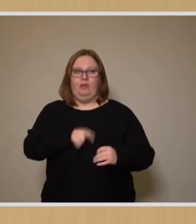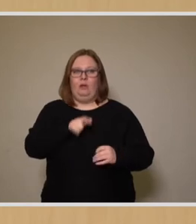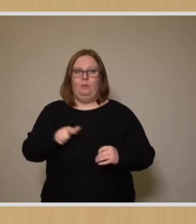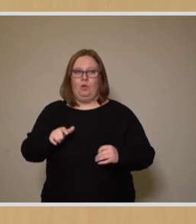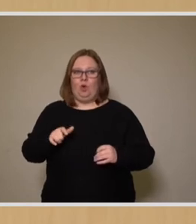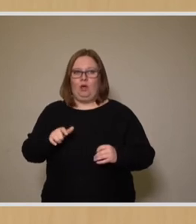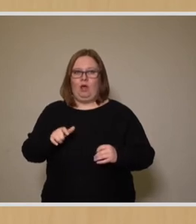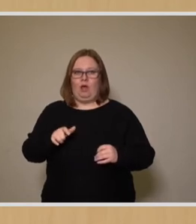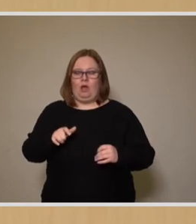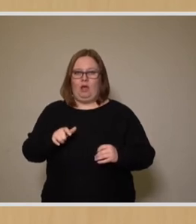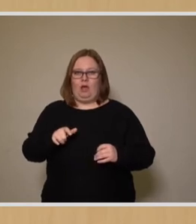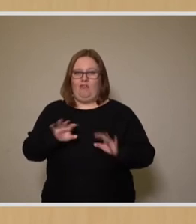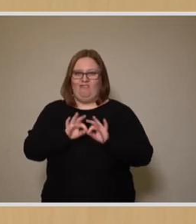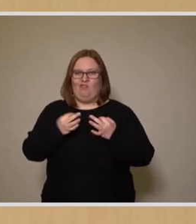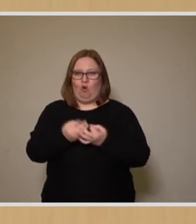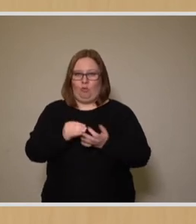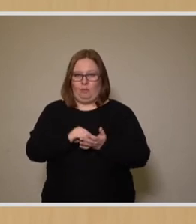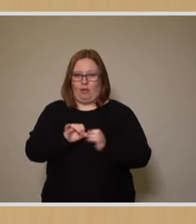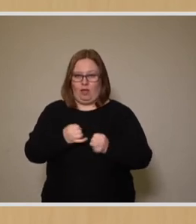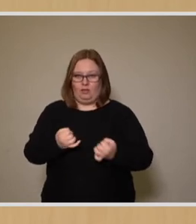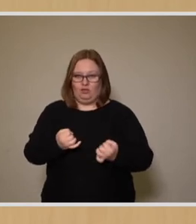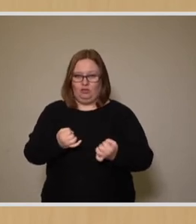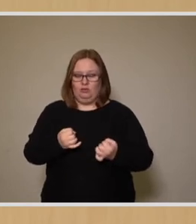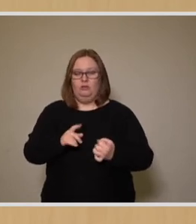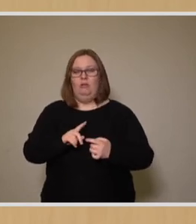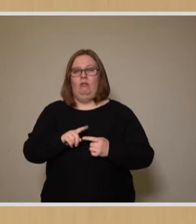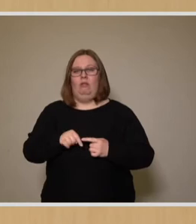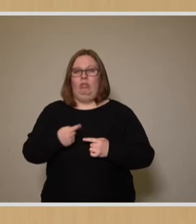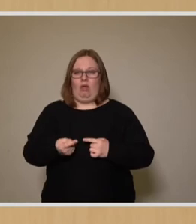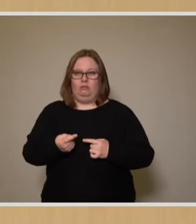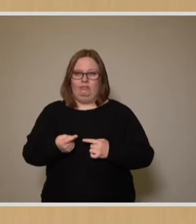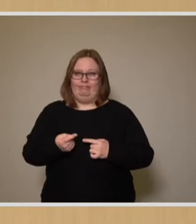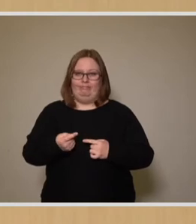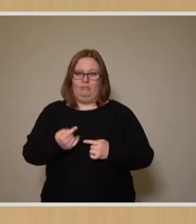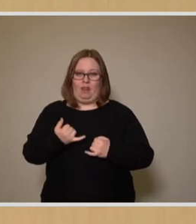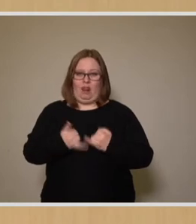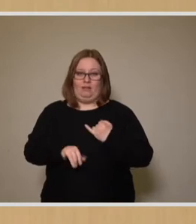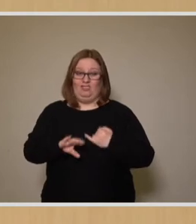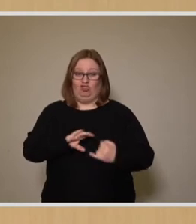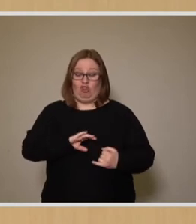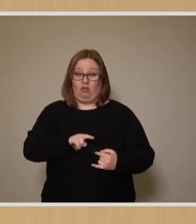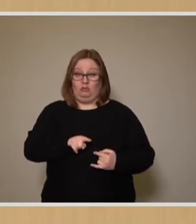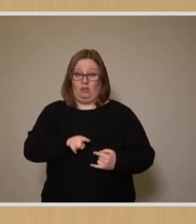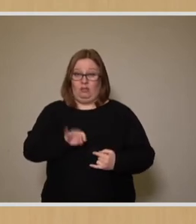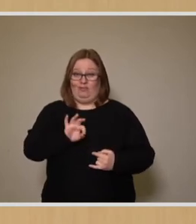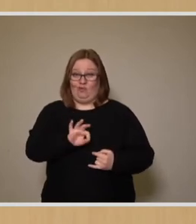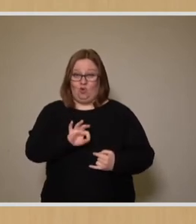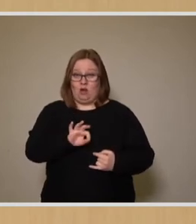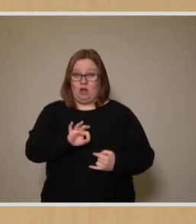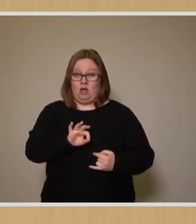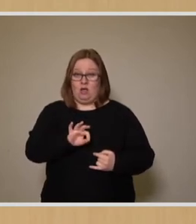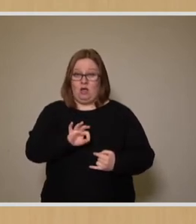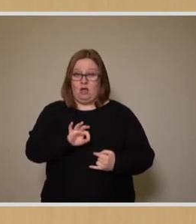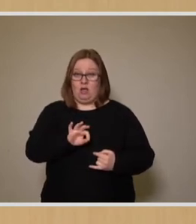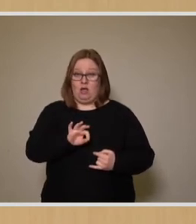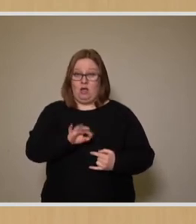Bürgerwerkstatt leider nicht stattfinden kann, dann würden wir komplett die letzte Chance, die zumindest jetzt faktisch da ist,